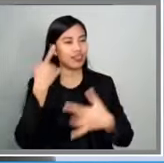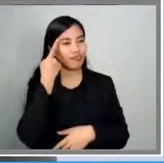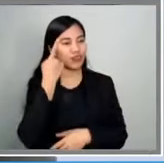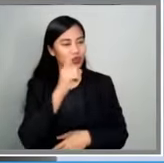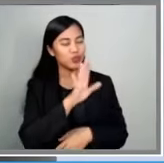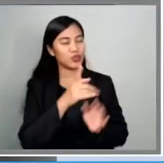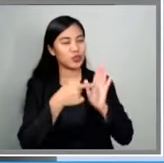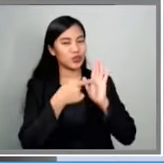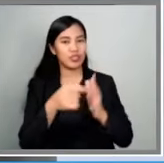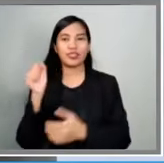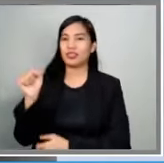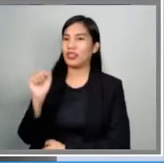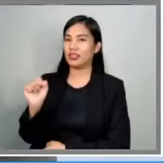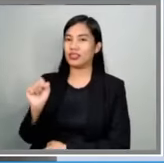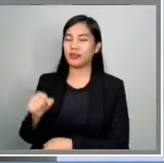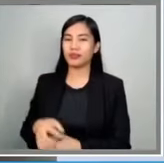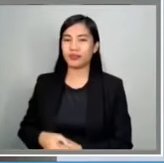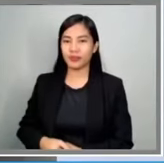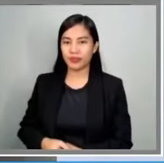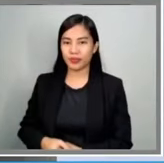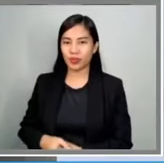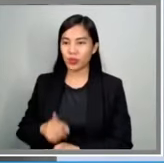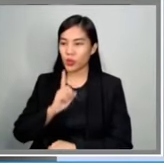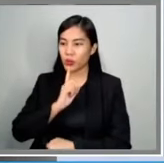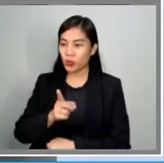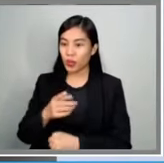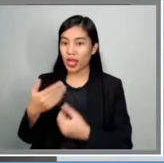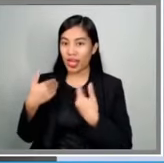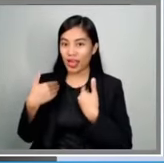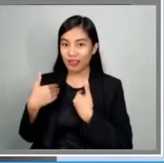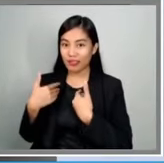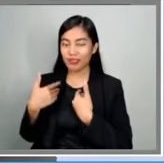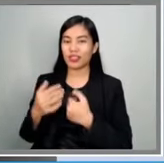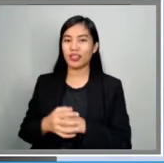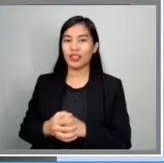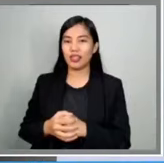may season 2 talaga ng Encantado, so abangan po nila yun. But